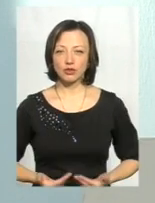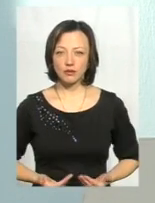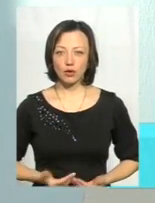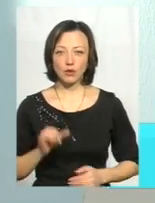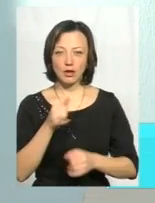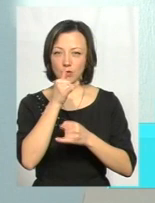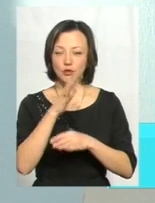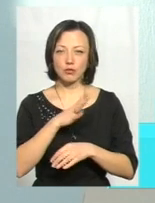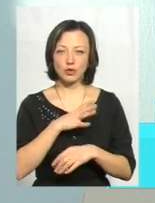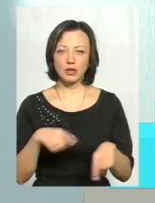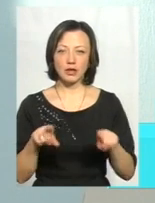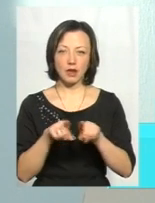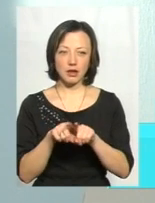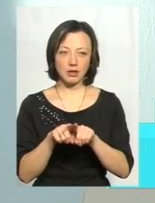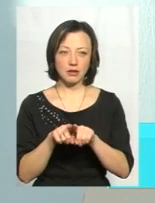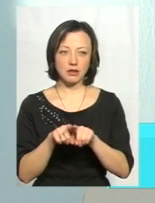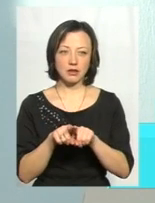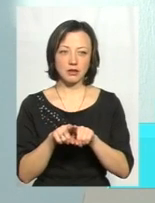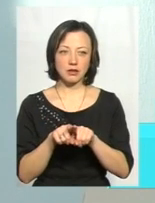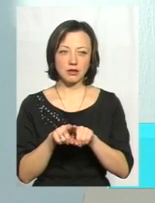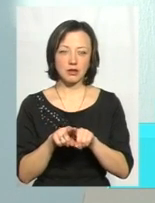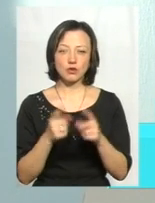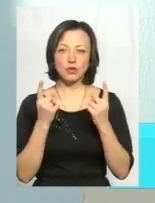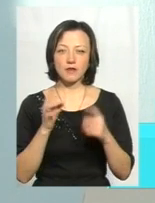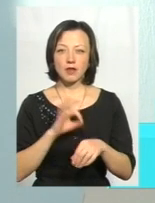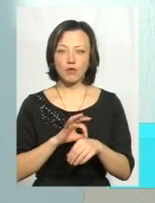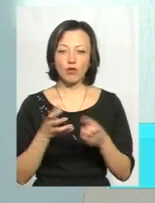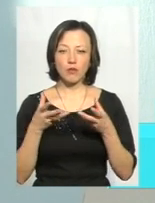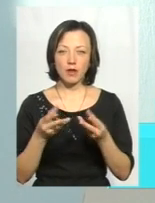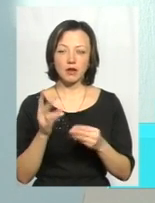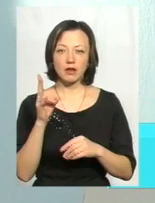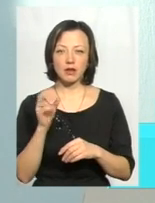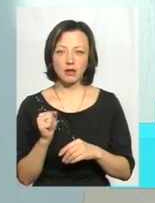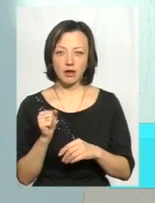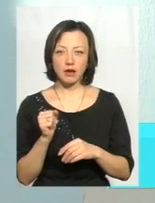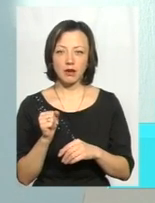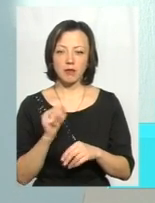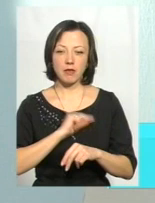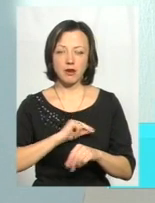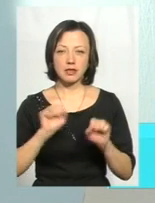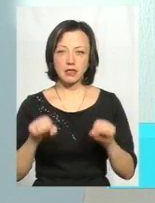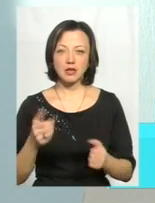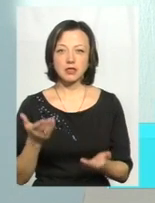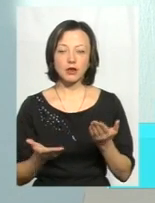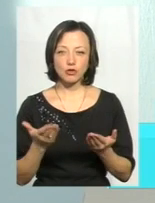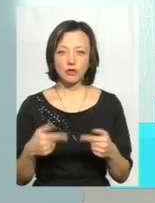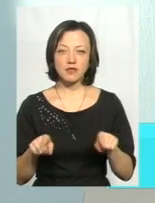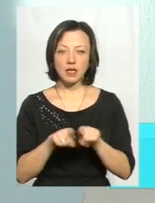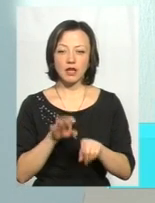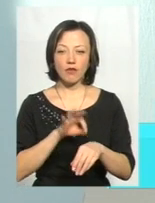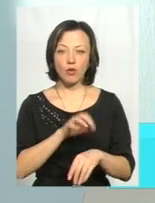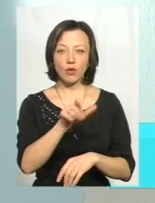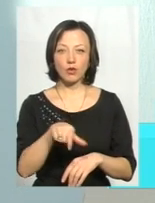неї не може бути вже таких суттєво захворювань, які могли би вплинути на її працездатність. Якщо все-таки